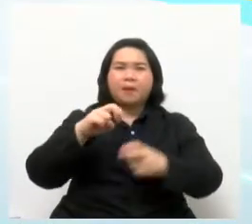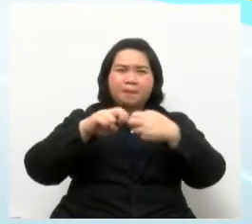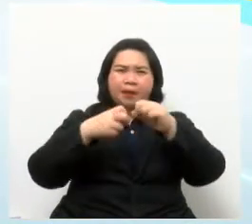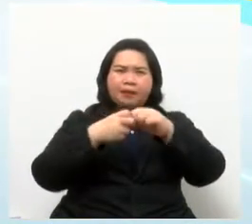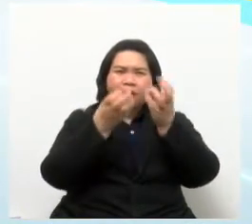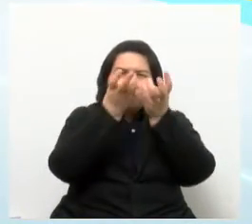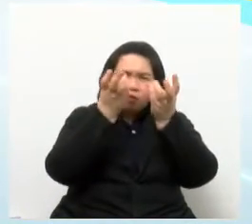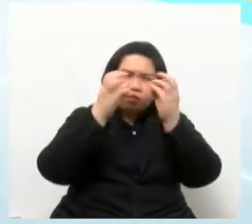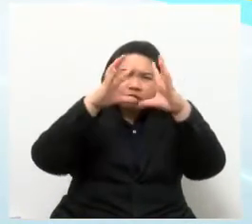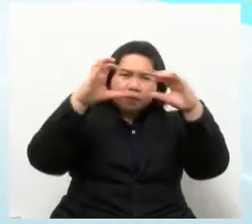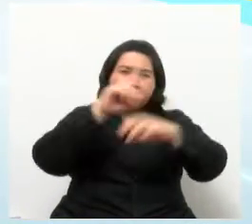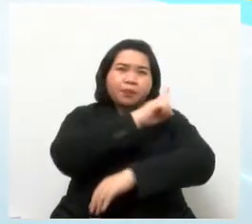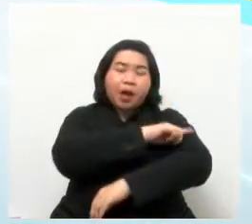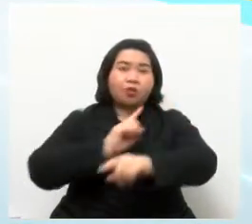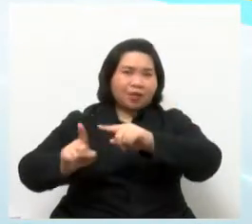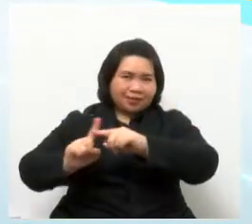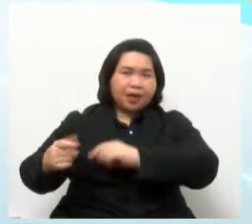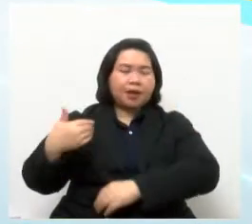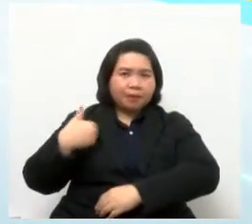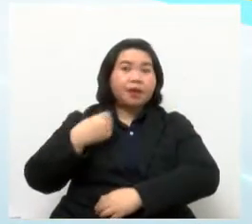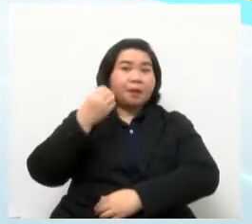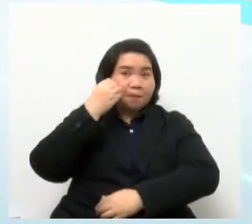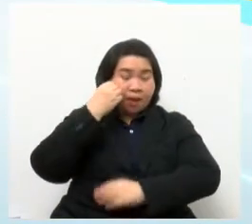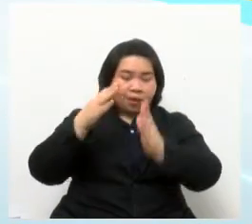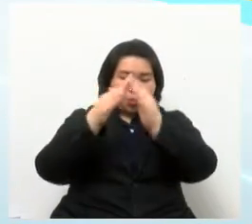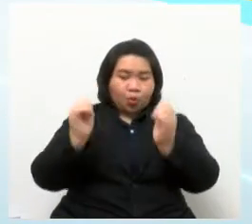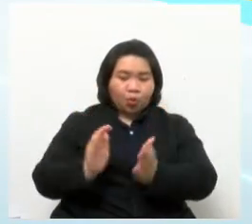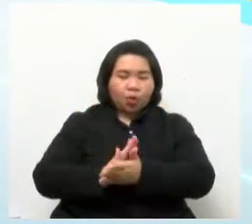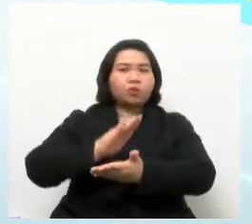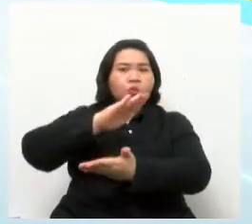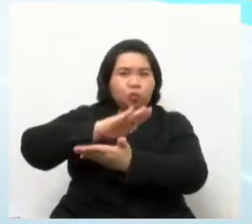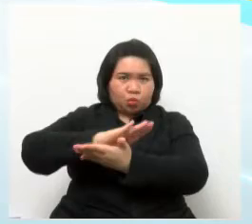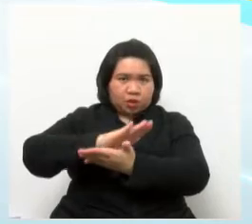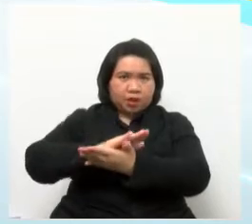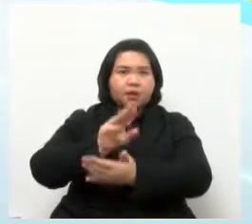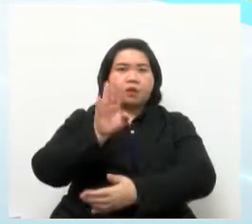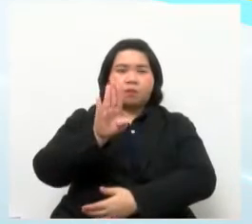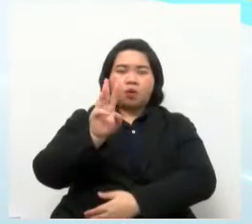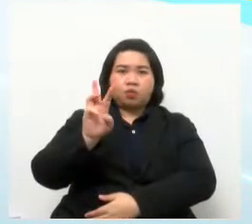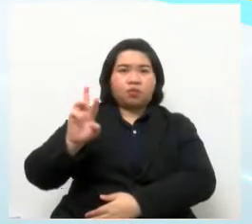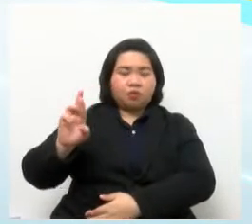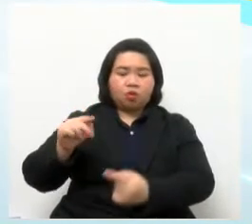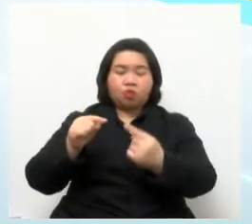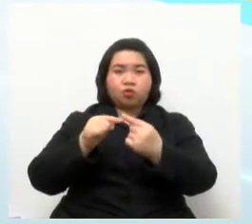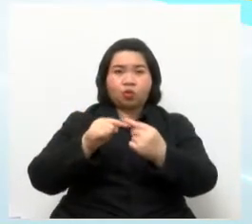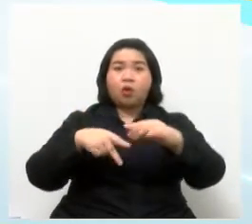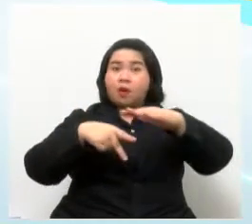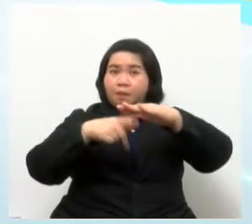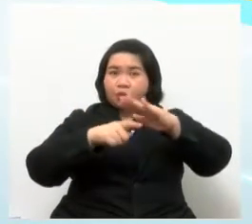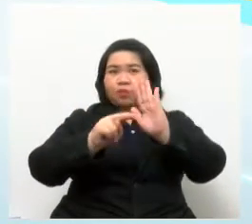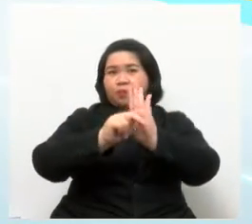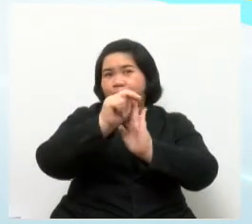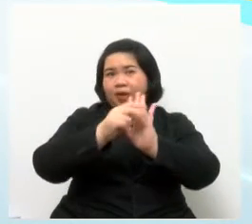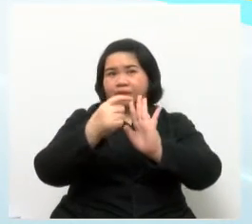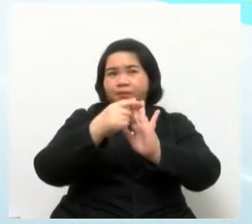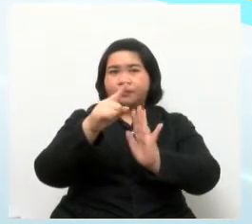นั่นก็คือบวรพิชิตฝุ่นค่ะของโรงเรียนบ้านฟ้าสังกัดสำนักงานเขตพื้นที่การศึกษาประถมศึกษาน่านเขต1ร